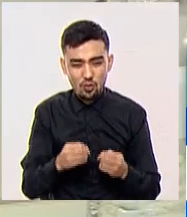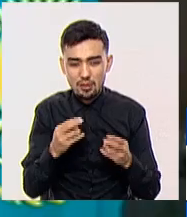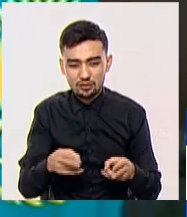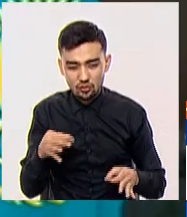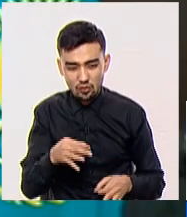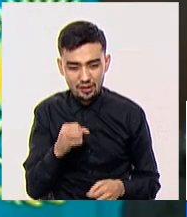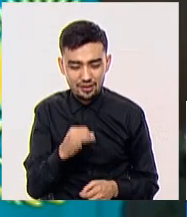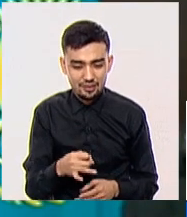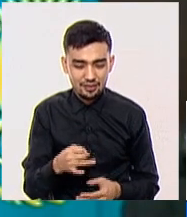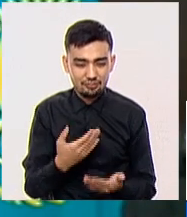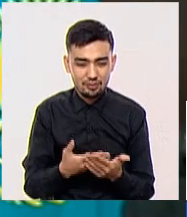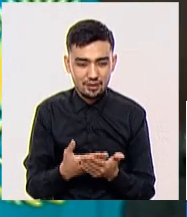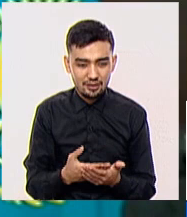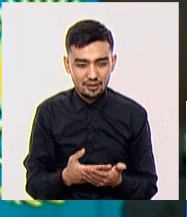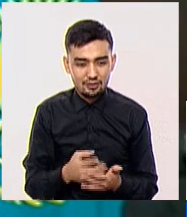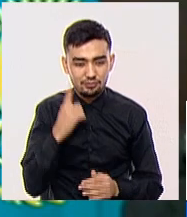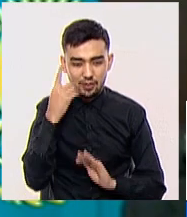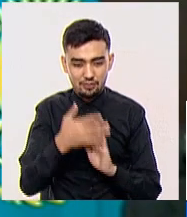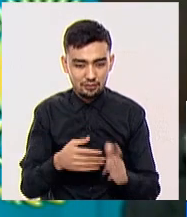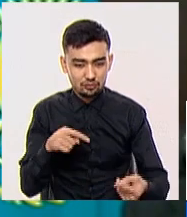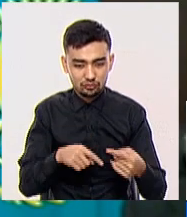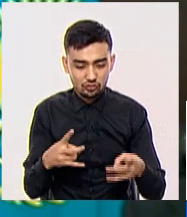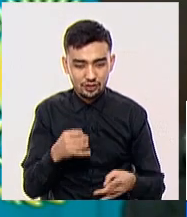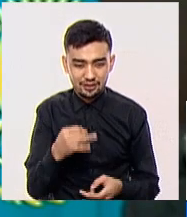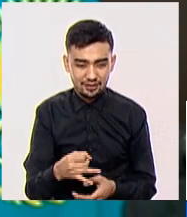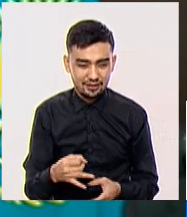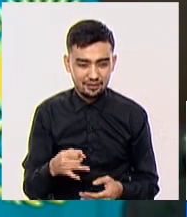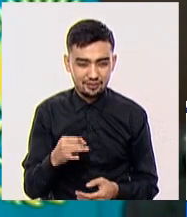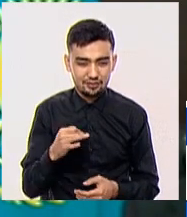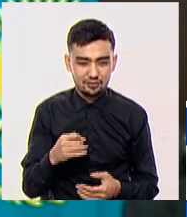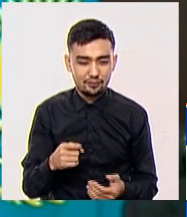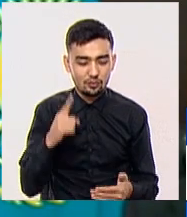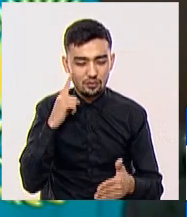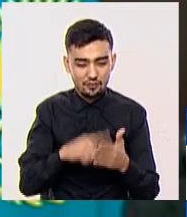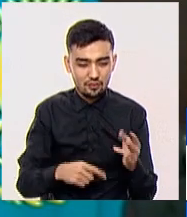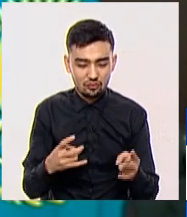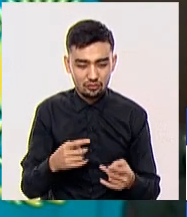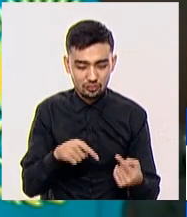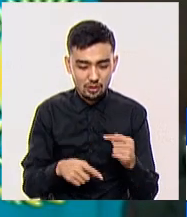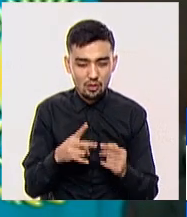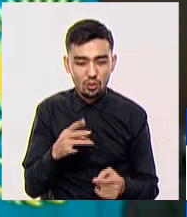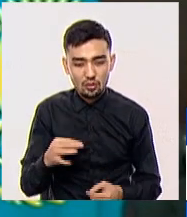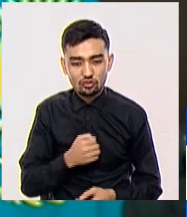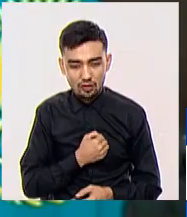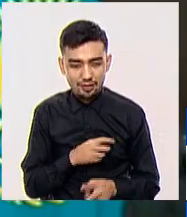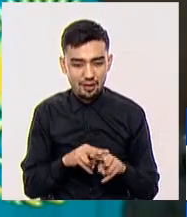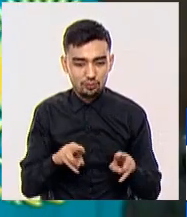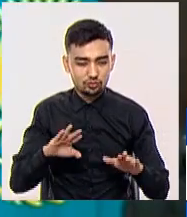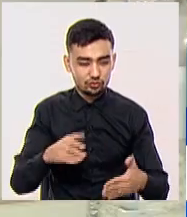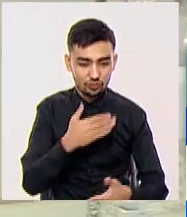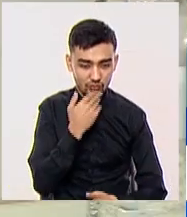безопасности – предполагает взаимное понимание на основе взаимного доверия. К сожалению, этого не